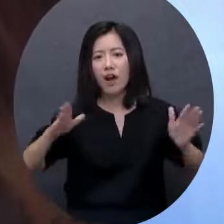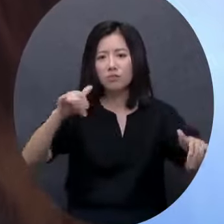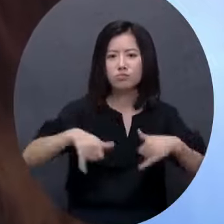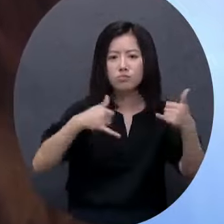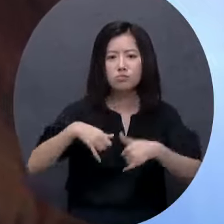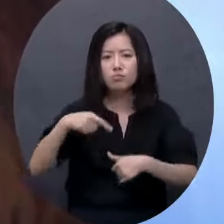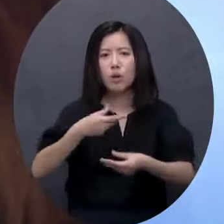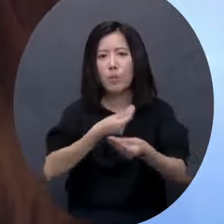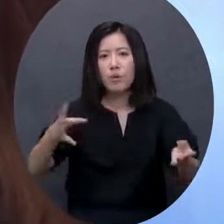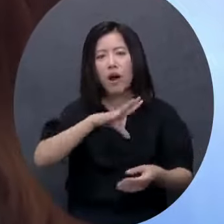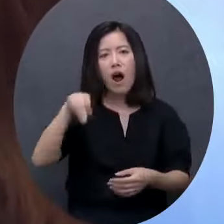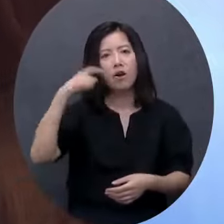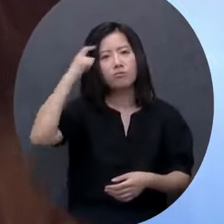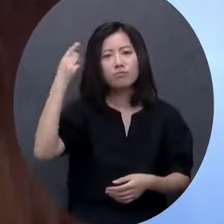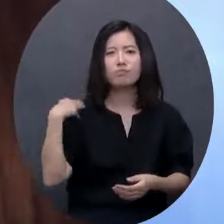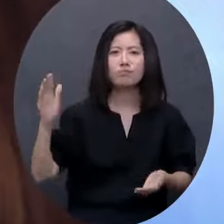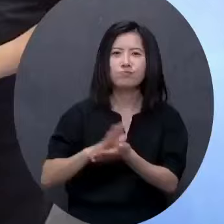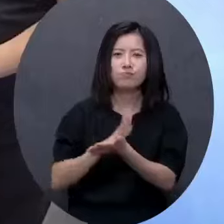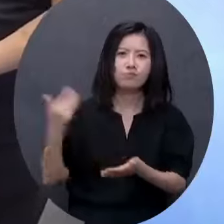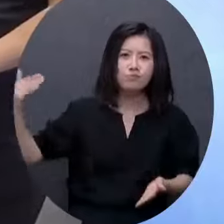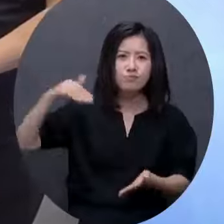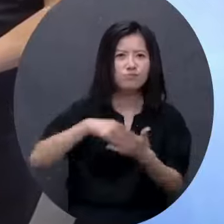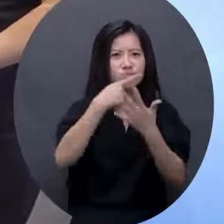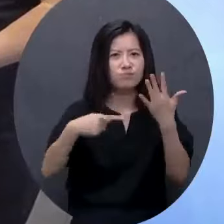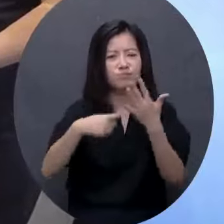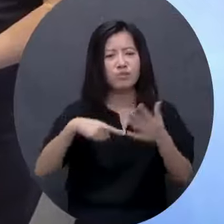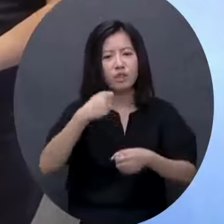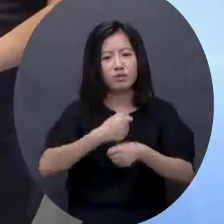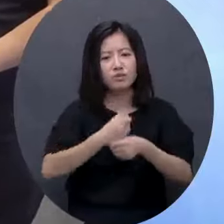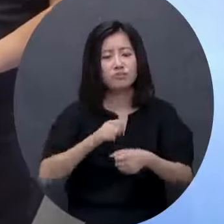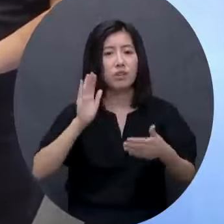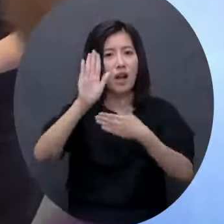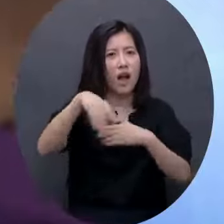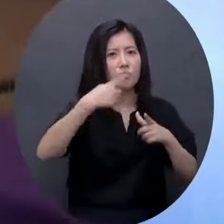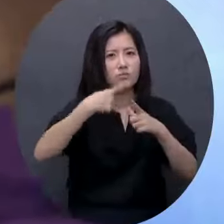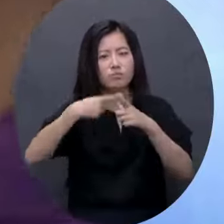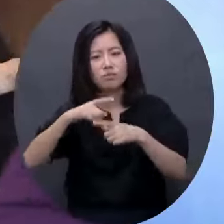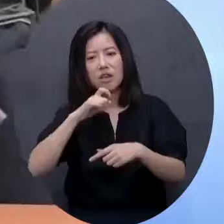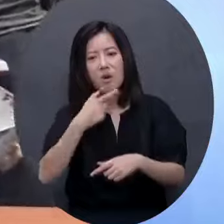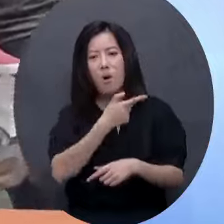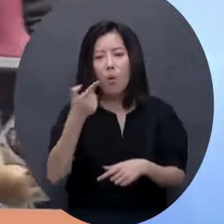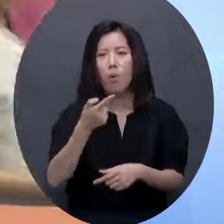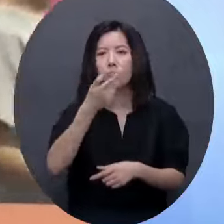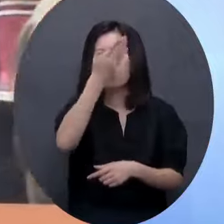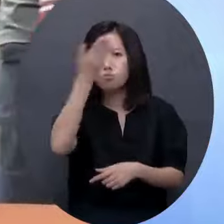民了解佢哋呢50年嚟嘅工作，正係積極考慮喺未來幾個月推出更多參觀